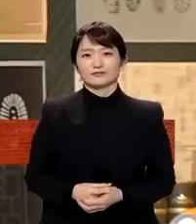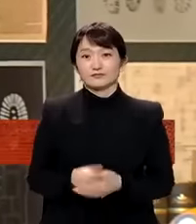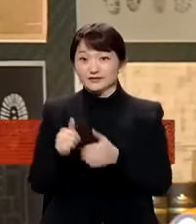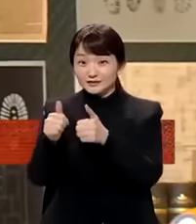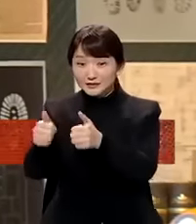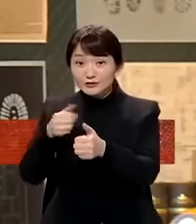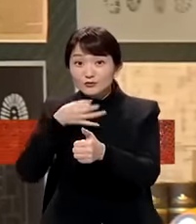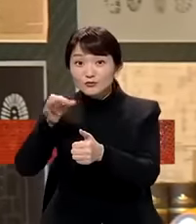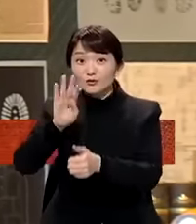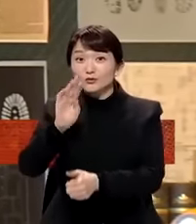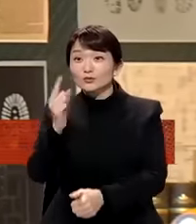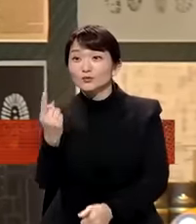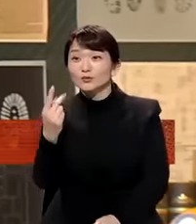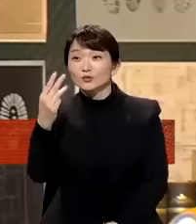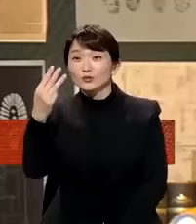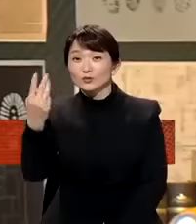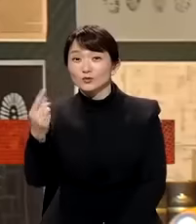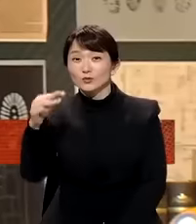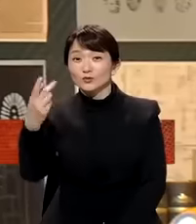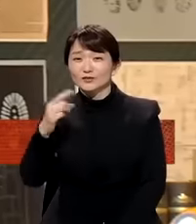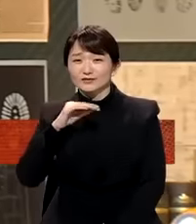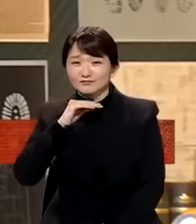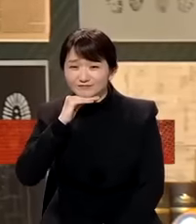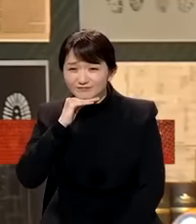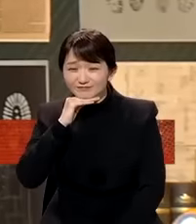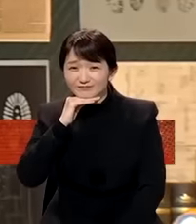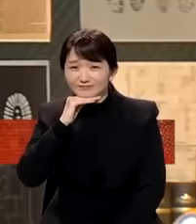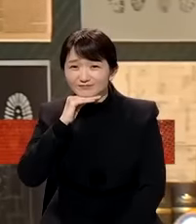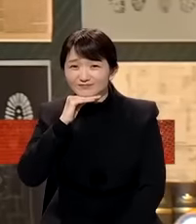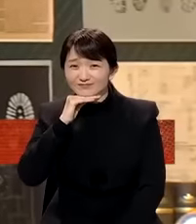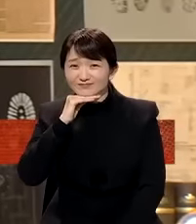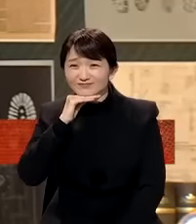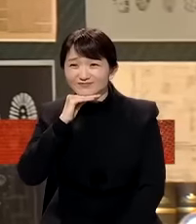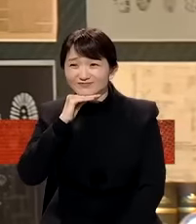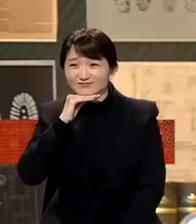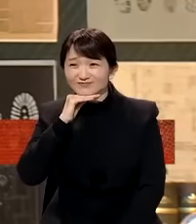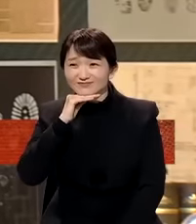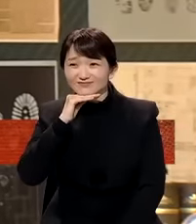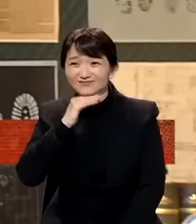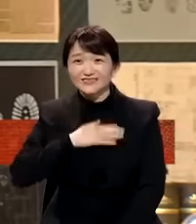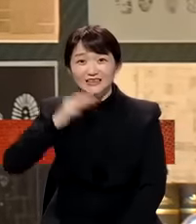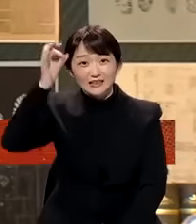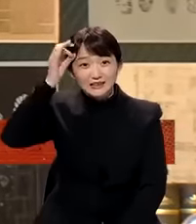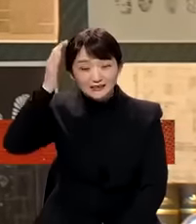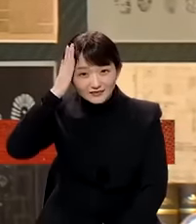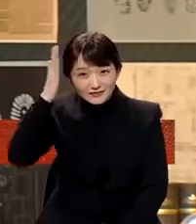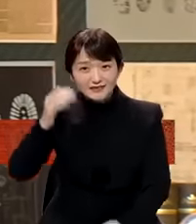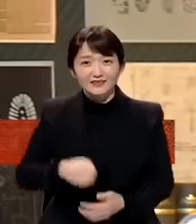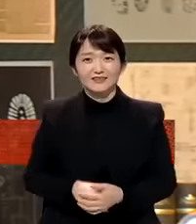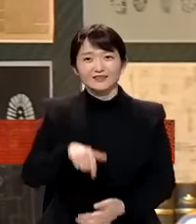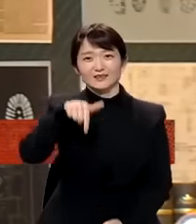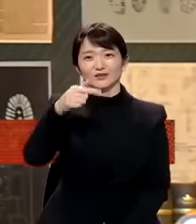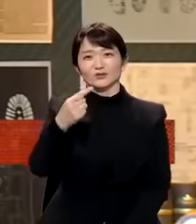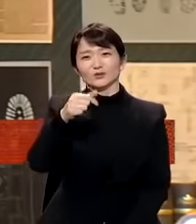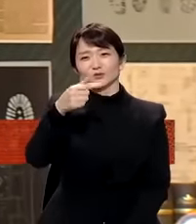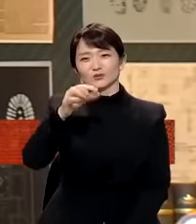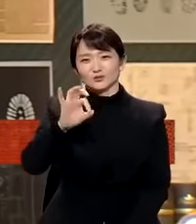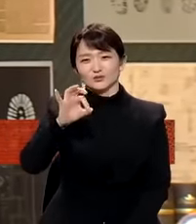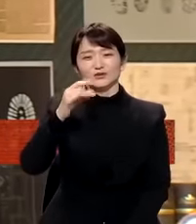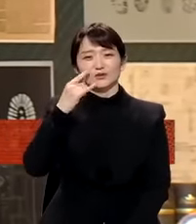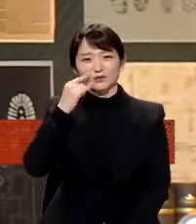뽀롱 뾰롱 대기하고 있어요 하신고 아 제가 이걸 깜빡했네요 자고 순돌 엄마